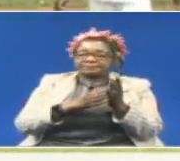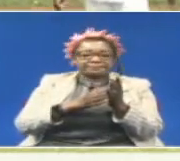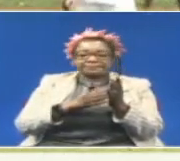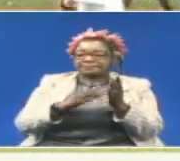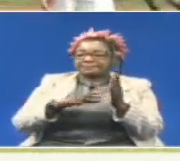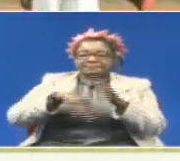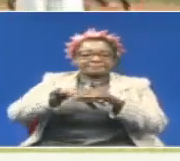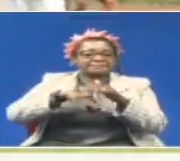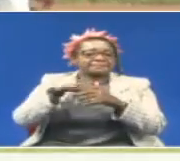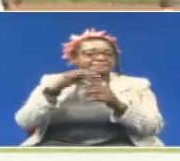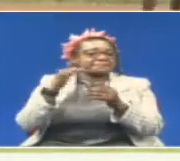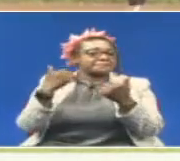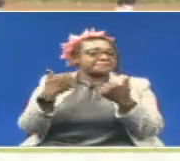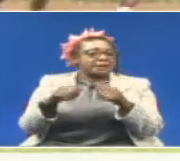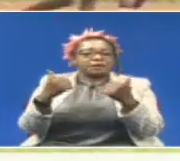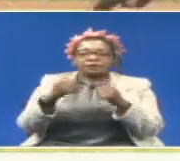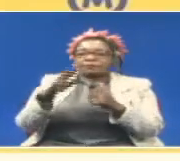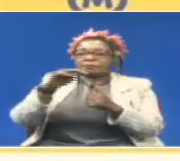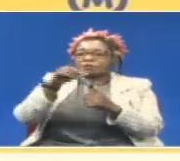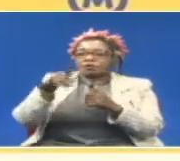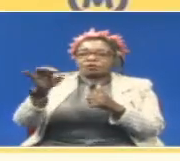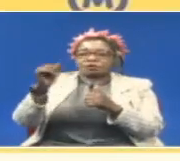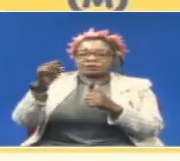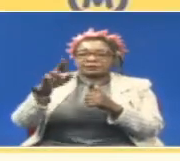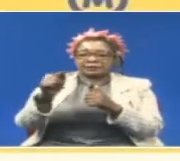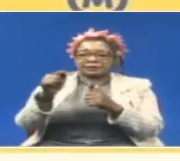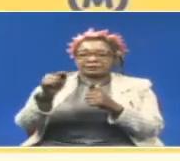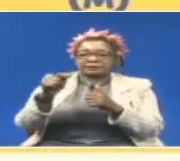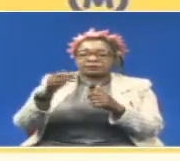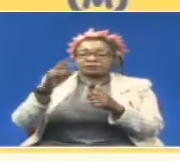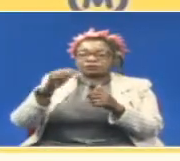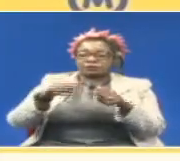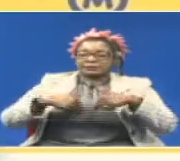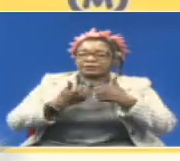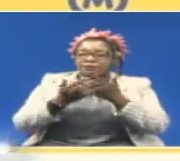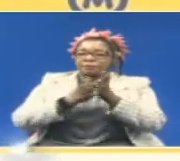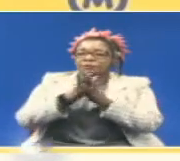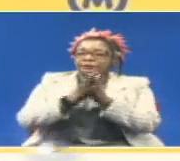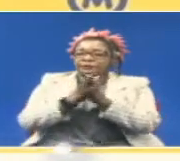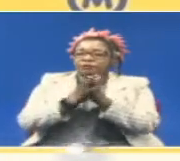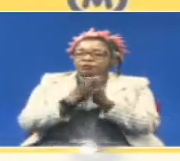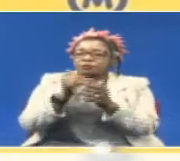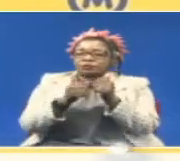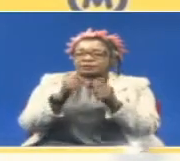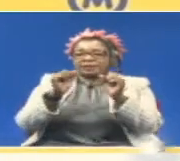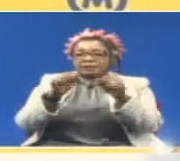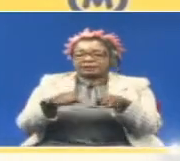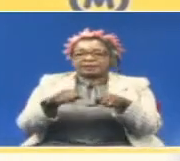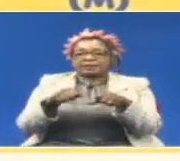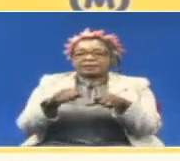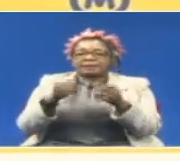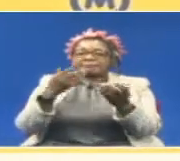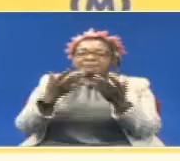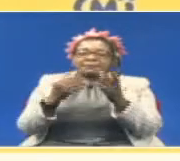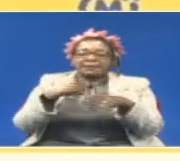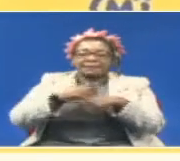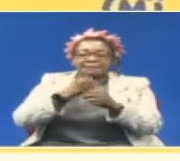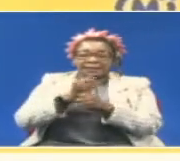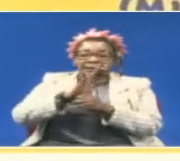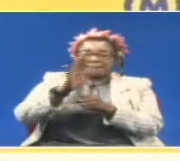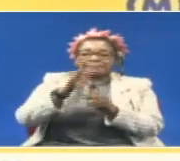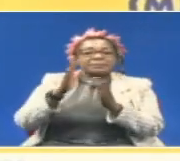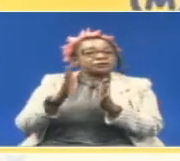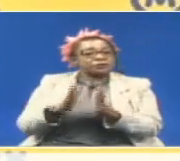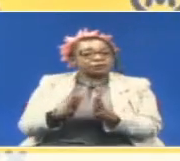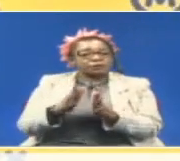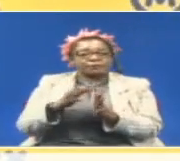kama hiyo final ya Mozart. So pia ni self motivation ambayo inaweza sema itakuwa imewajenga wao wenyewe binafsi